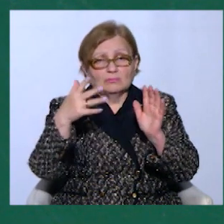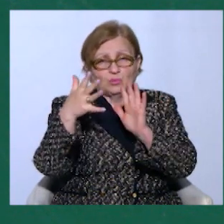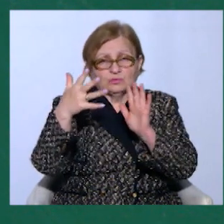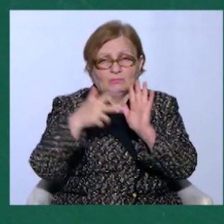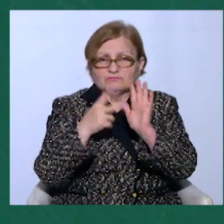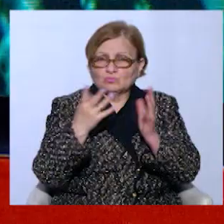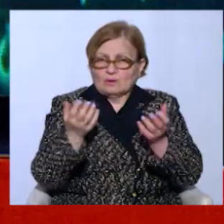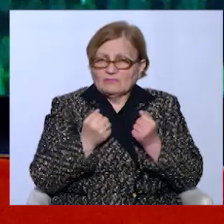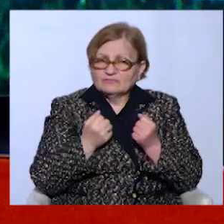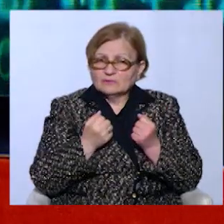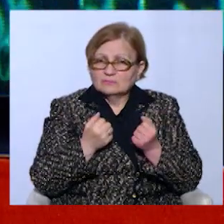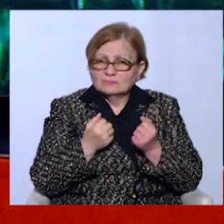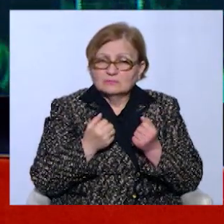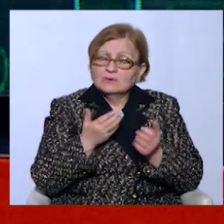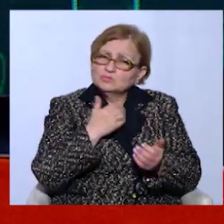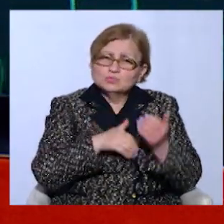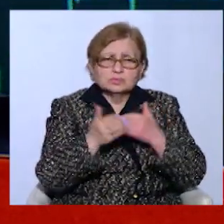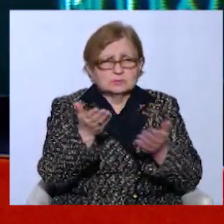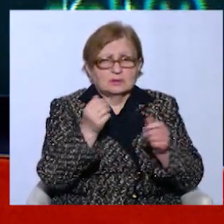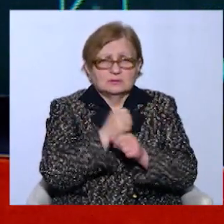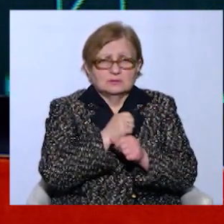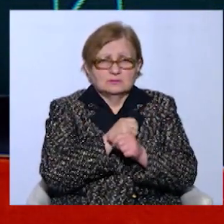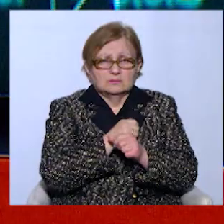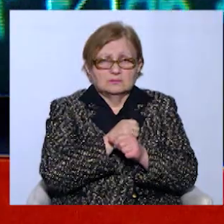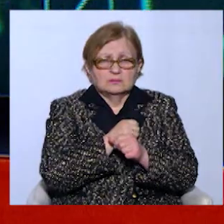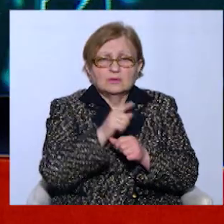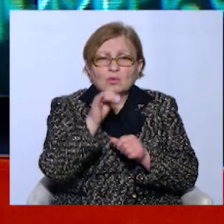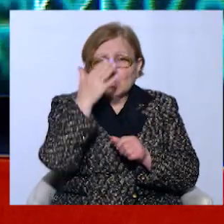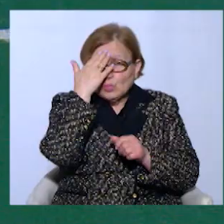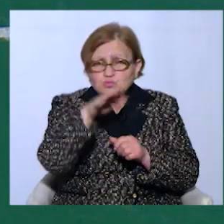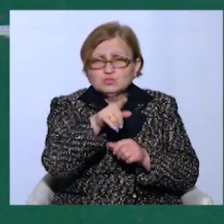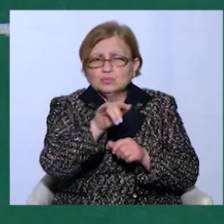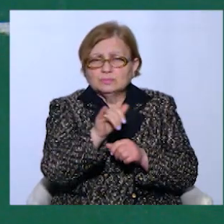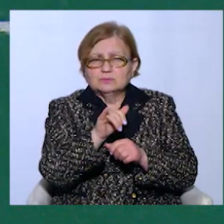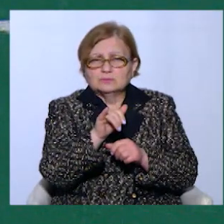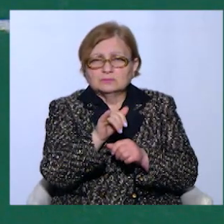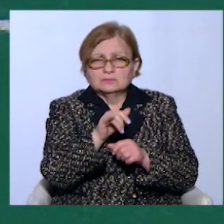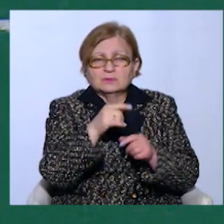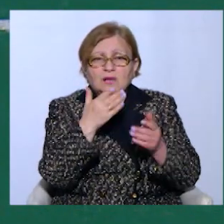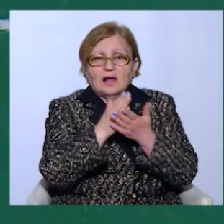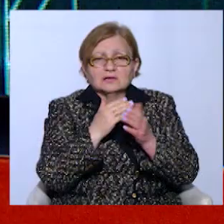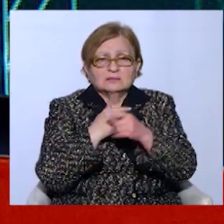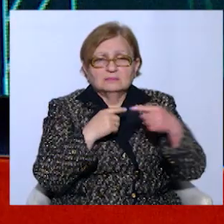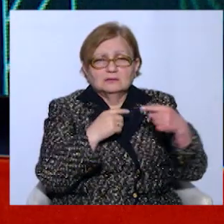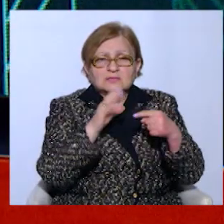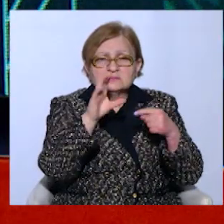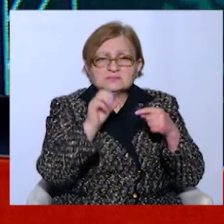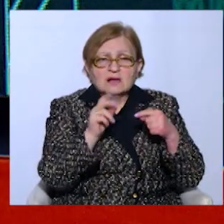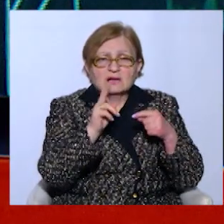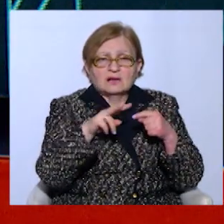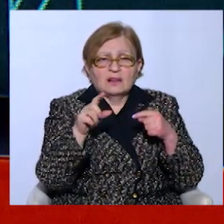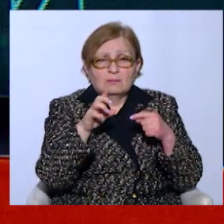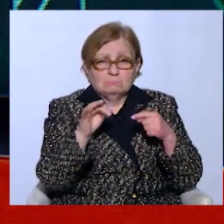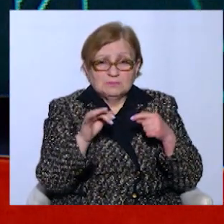6/8. თუ გნებავთ ესე გავაკეთოთ. სადამ აქ მე უცნობი? უცნობი მაქვს საკლებში. უცნობი საკლები